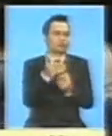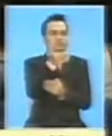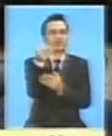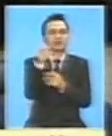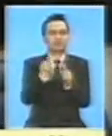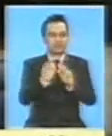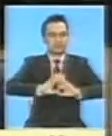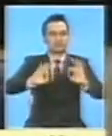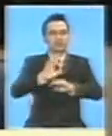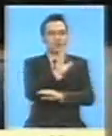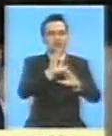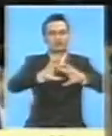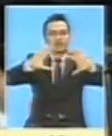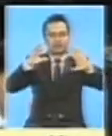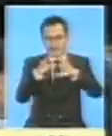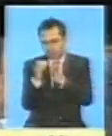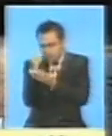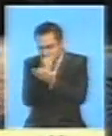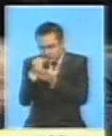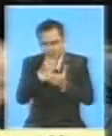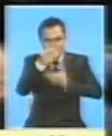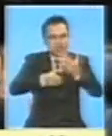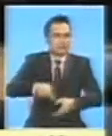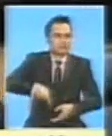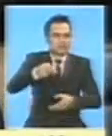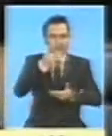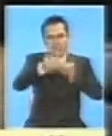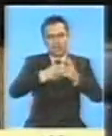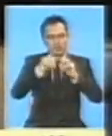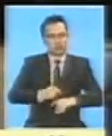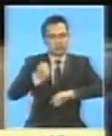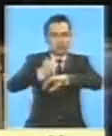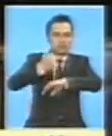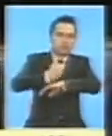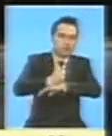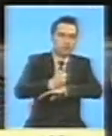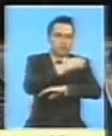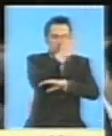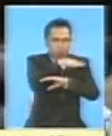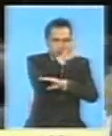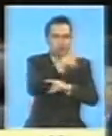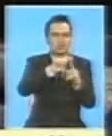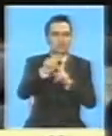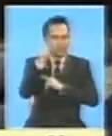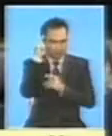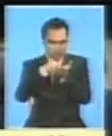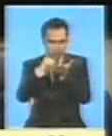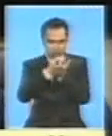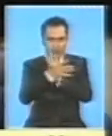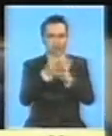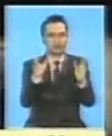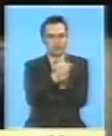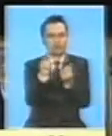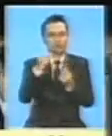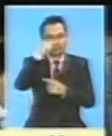รัฐบาลกำหนดให้ปัญหายาเสพติดการค้าวุฒิการค้ามนุษย์แรงงานทาสและอื่นเป็นปัญหาที่ต้องเร่งแก้เป็นปัญหาสังคม